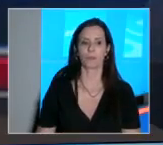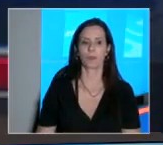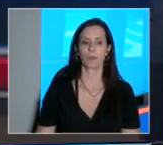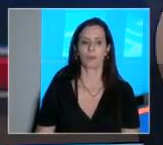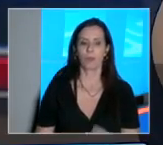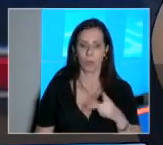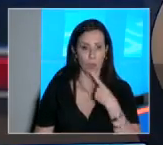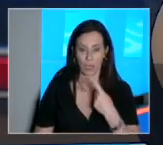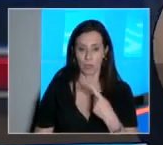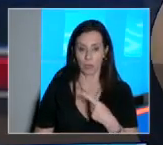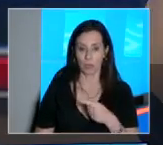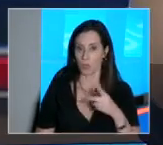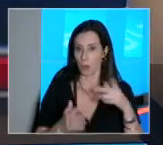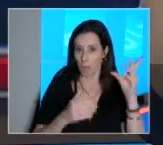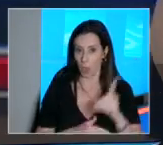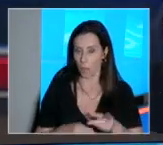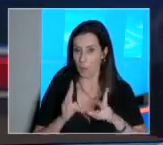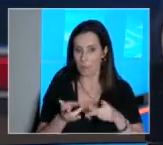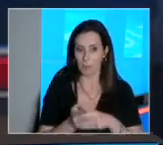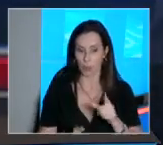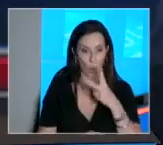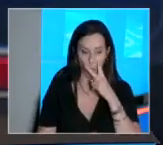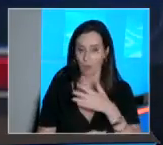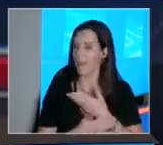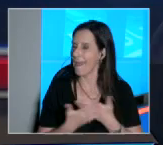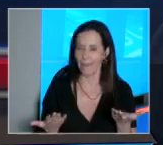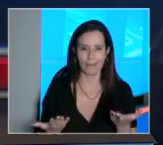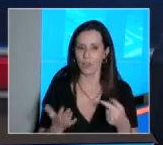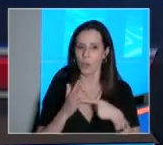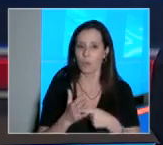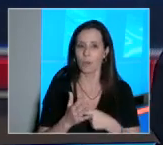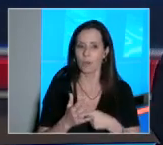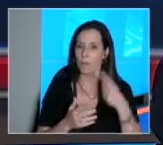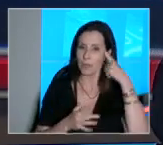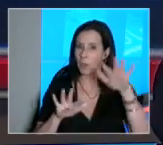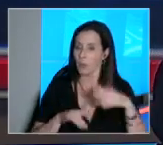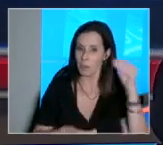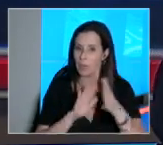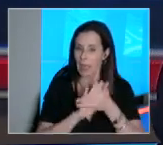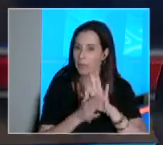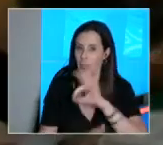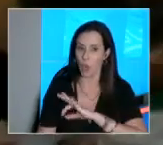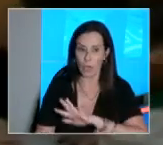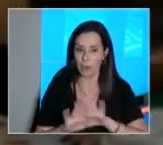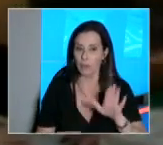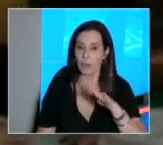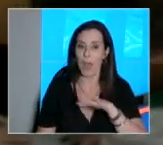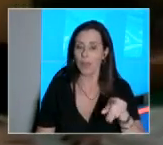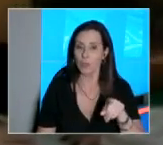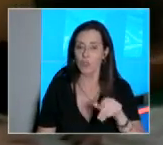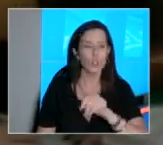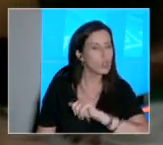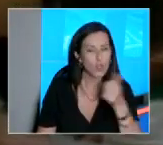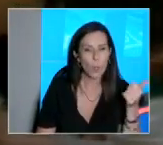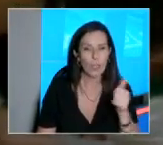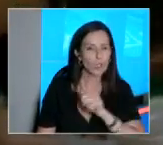אני יכולה להגיד לכם שבמצפה רמון, לדוגמה, אתה לא רואה את זה, אין לדוגמה מגמת מדעי מחשב בבית ספר תיכון, וגם ילדים שהם